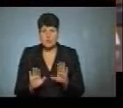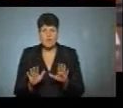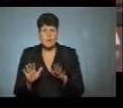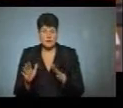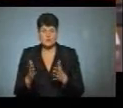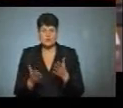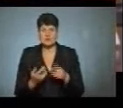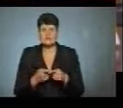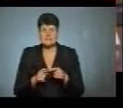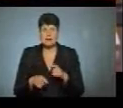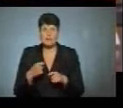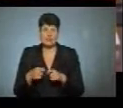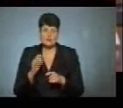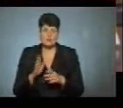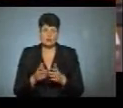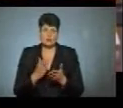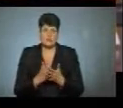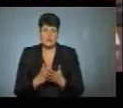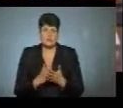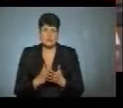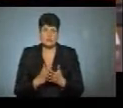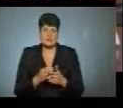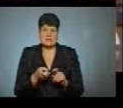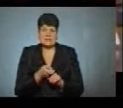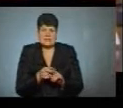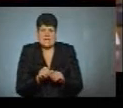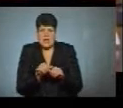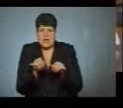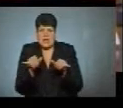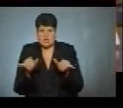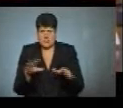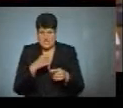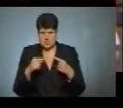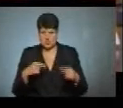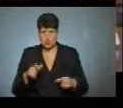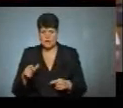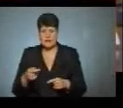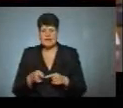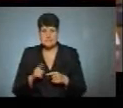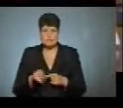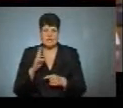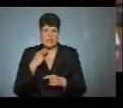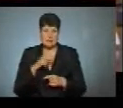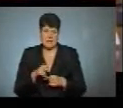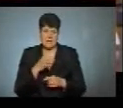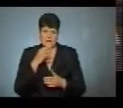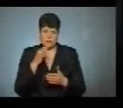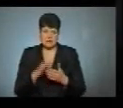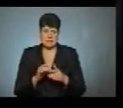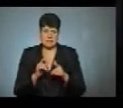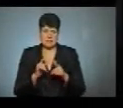якщо такі порушення потягнуть за собою зараження інших людей коронавірусом, це вже буде кримінальна відповідальність згідно